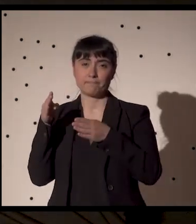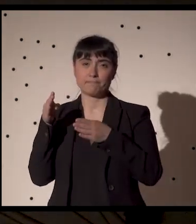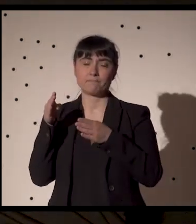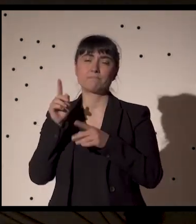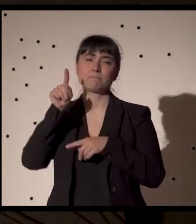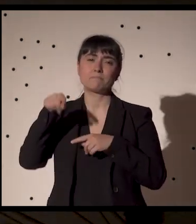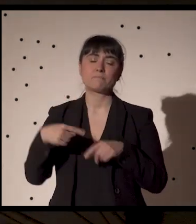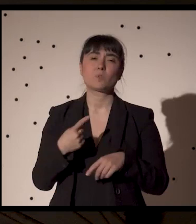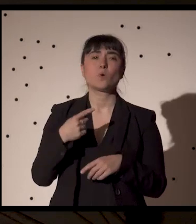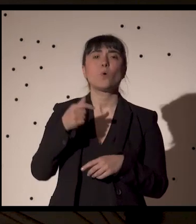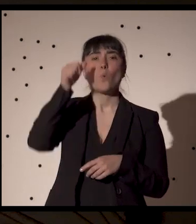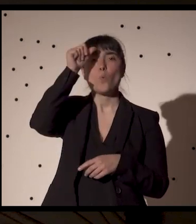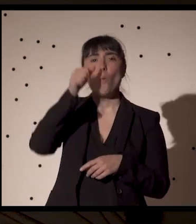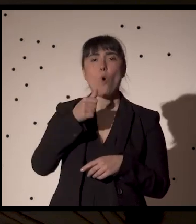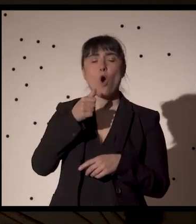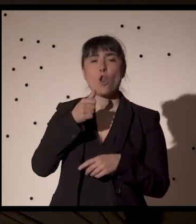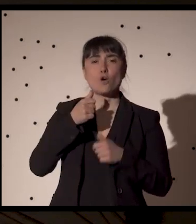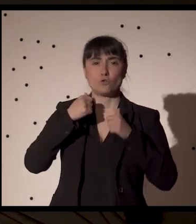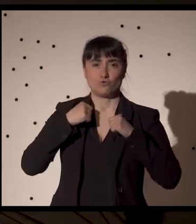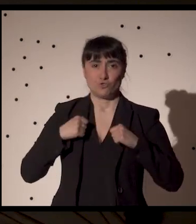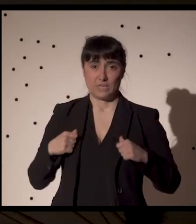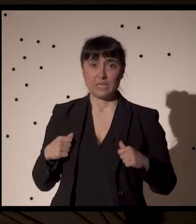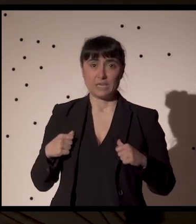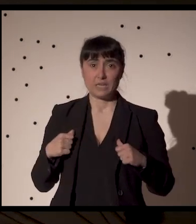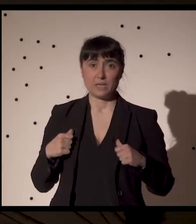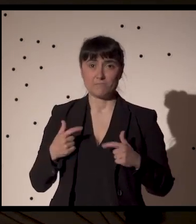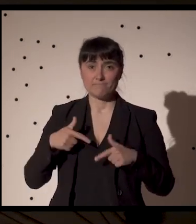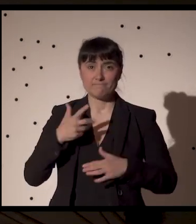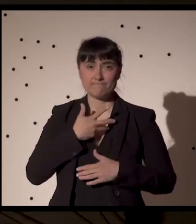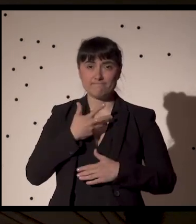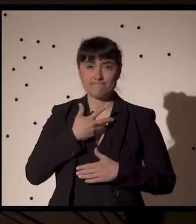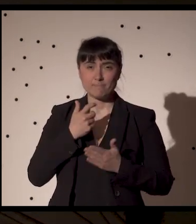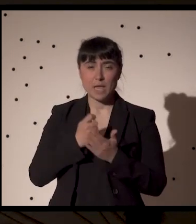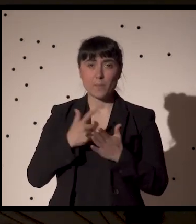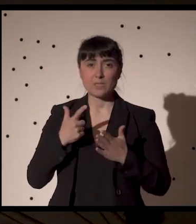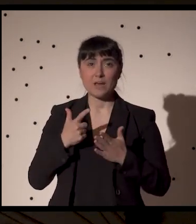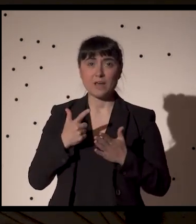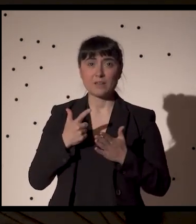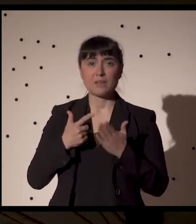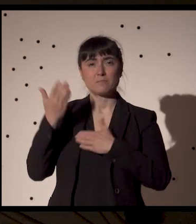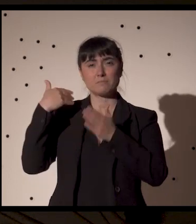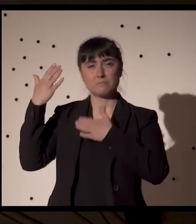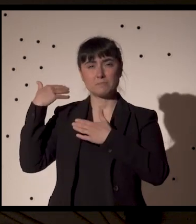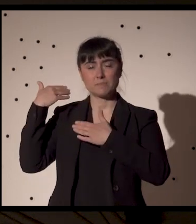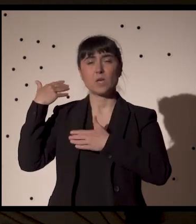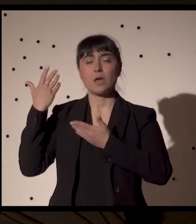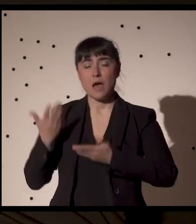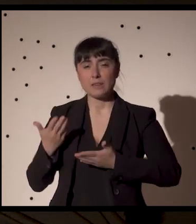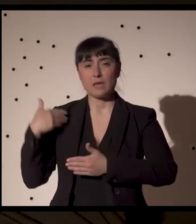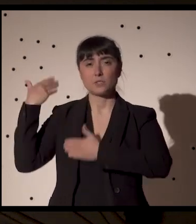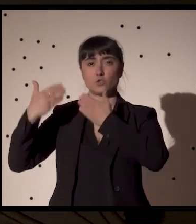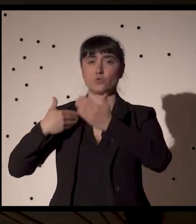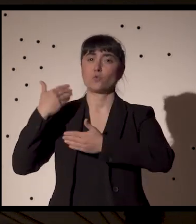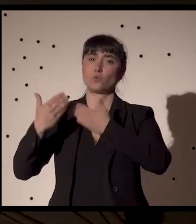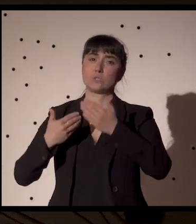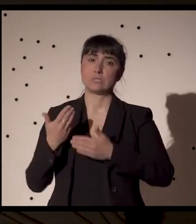teatro è sempre svolto fin dalla sua nascita in questi locali e che continua a svolgere E che tutti noi sentiamo e abbiamo